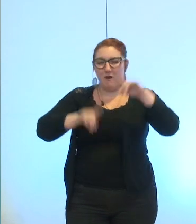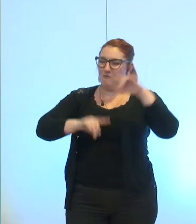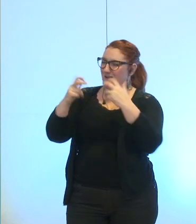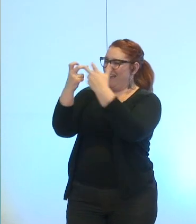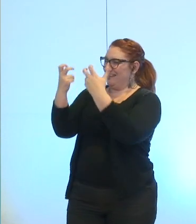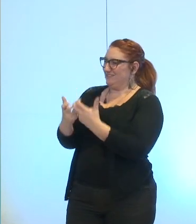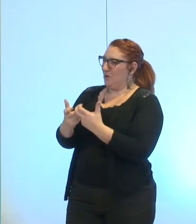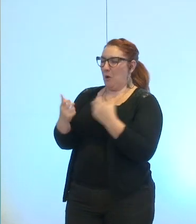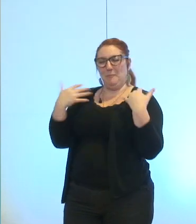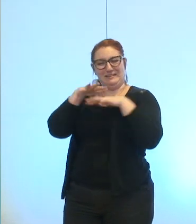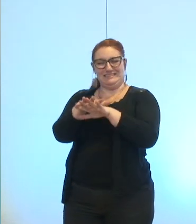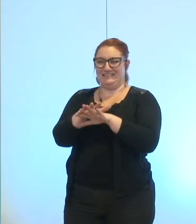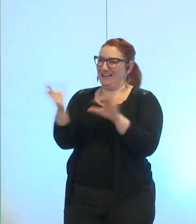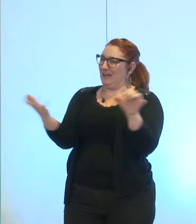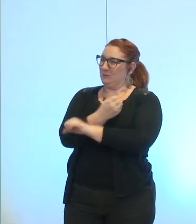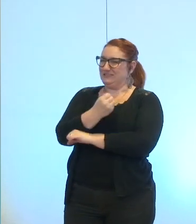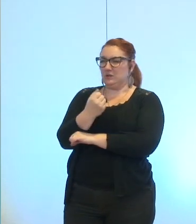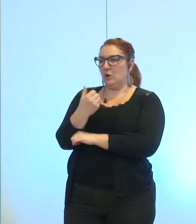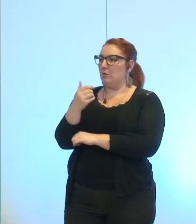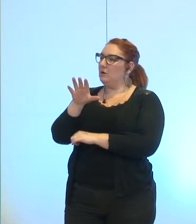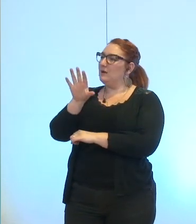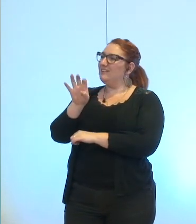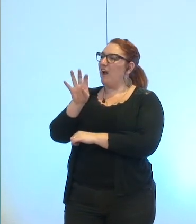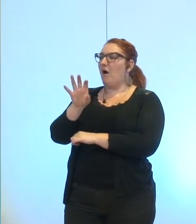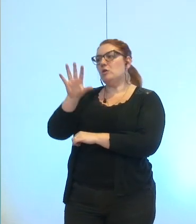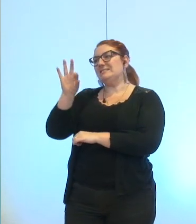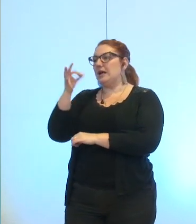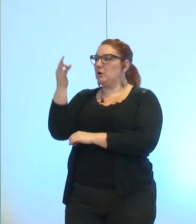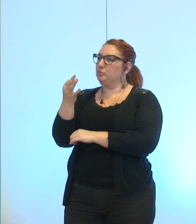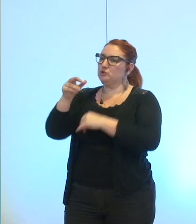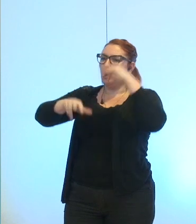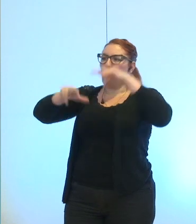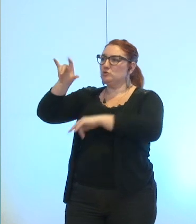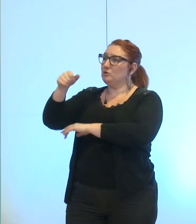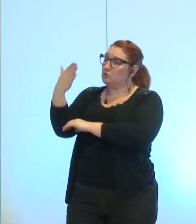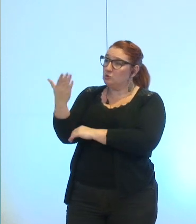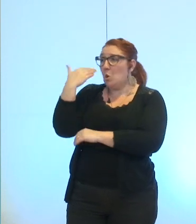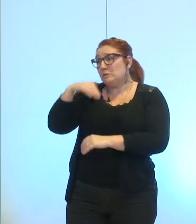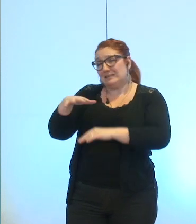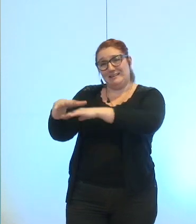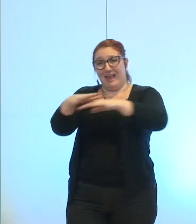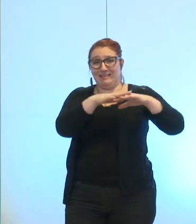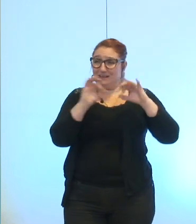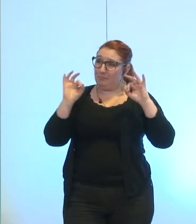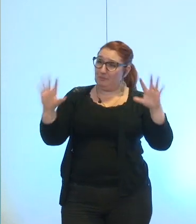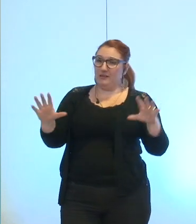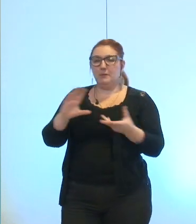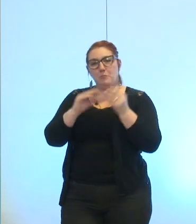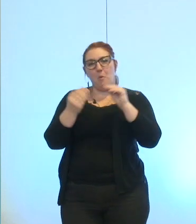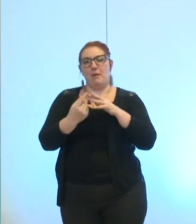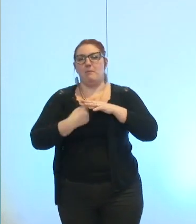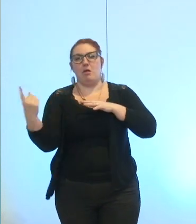taux de 40 % ou 50 % de logements sociaux on sait très bien que dans les quartiers concernés il y a un problème de